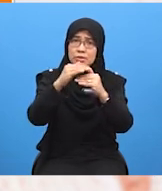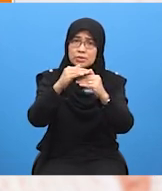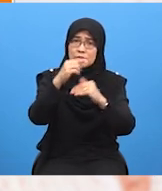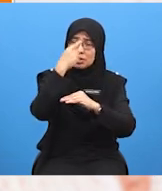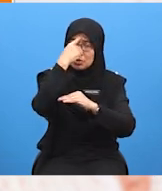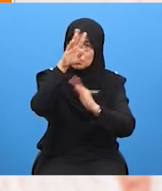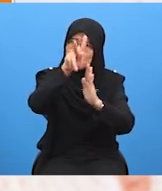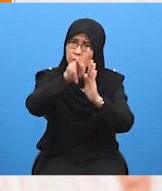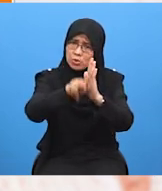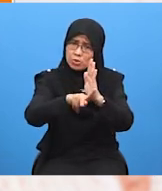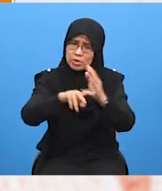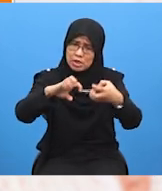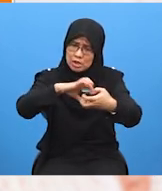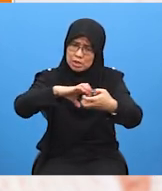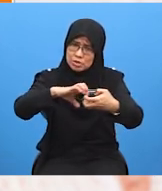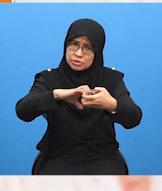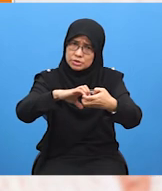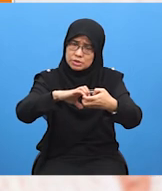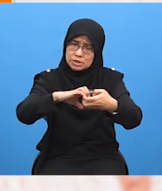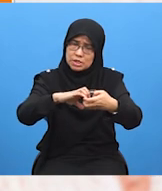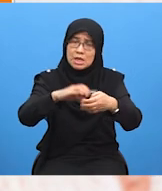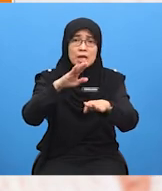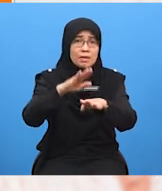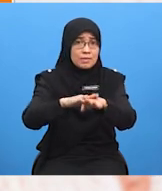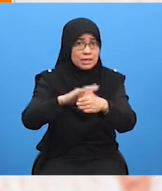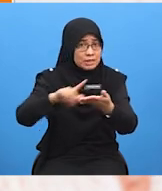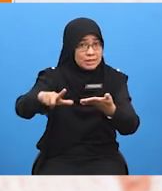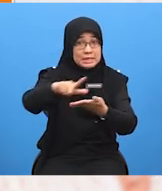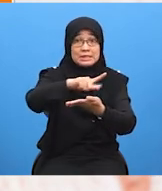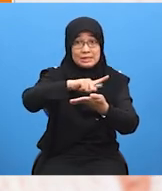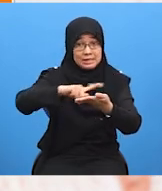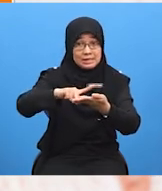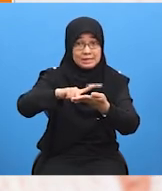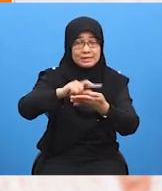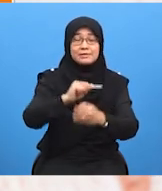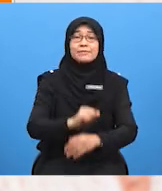adalah untuk mengurangkan kerosakan pada sesebuah litar.